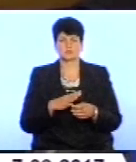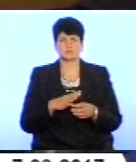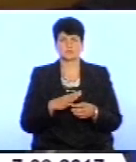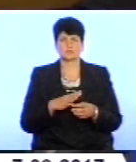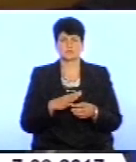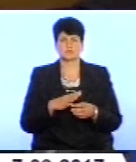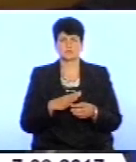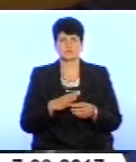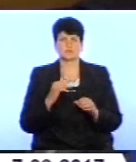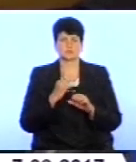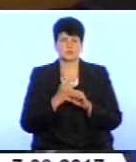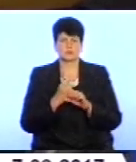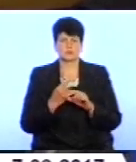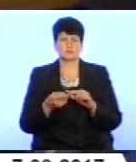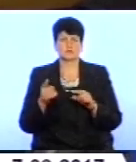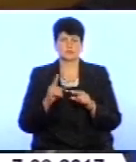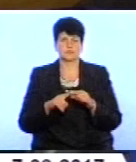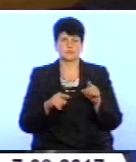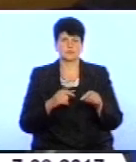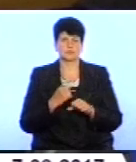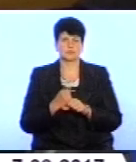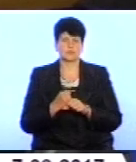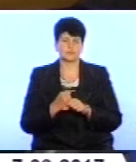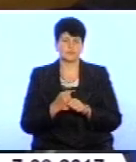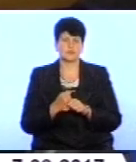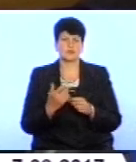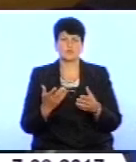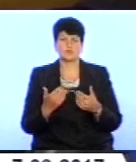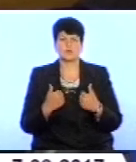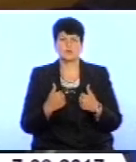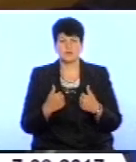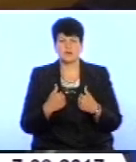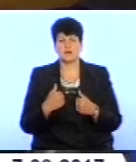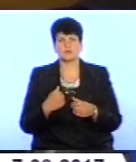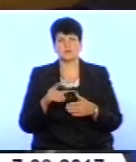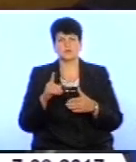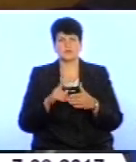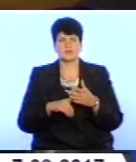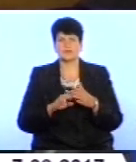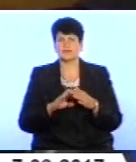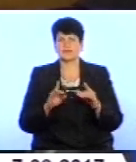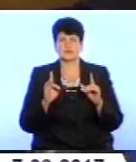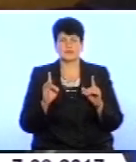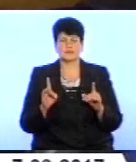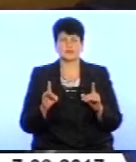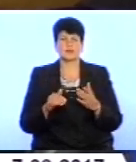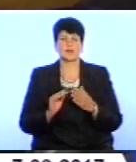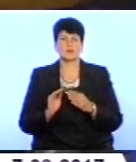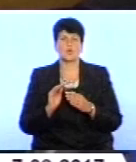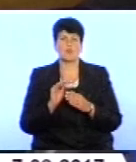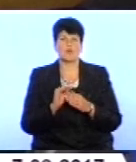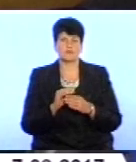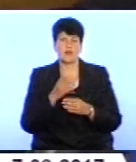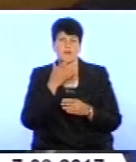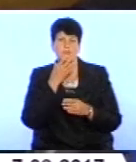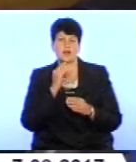таки впроваджені в цю в роботу, яка, я сподіваюся, не тільки там, скажімо, доповнила, а й